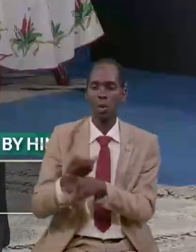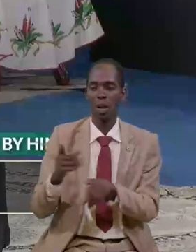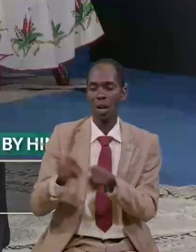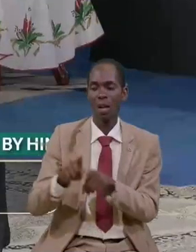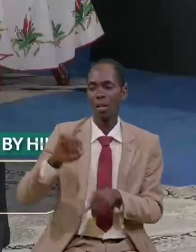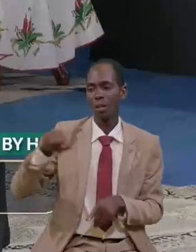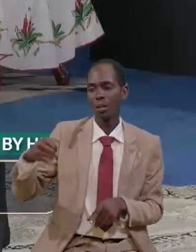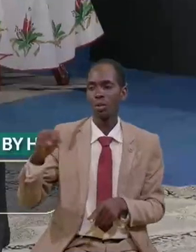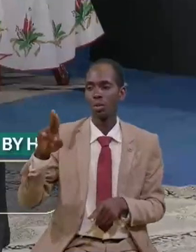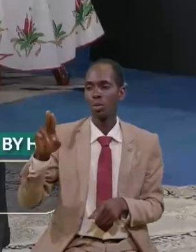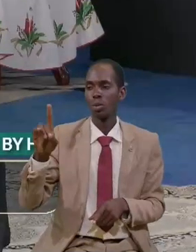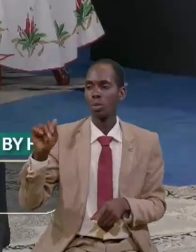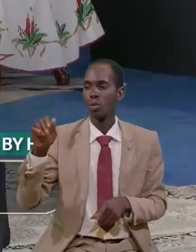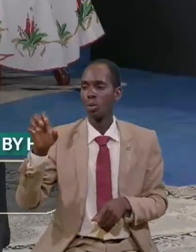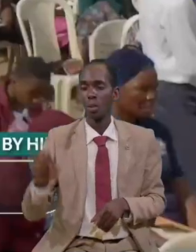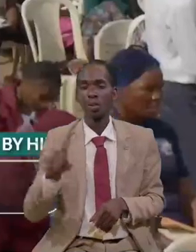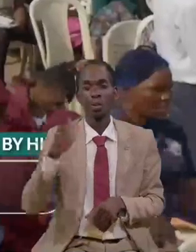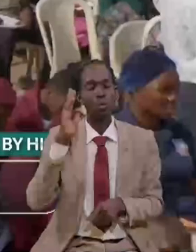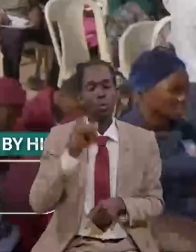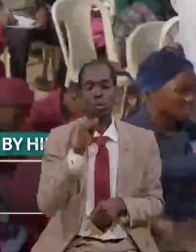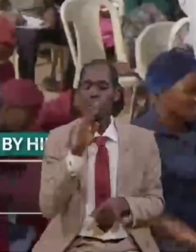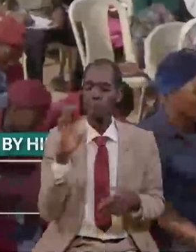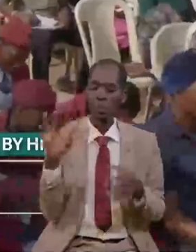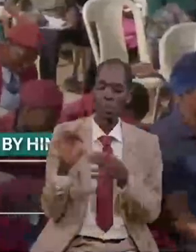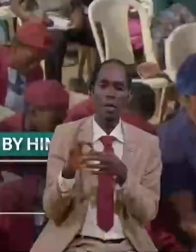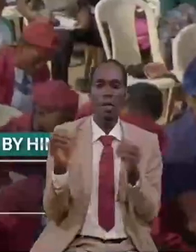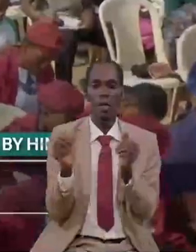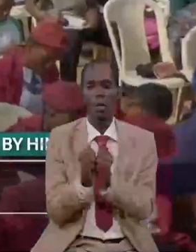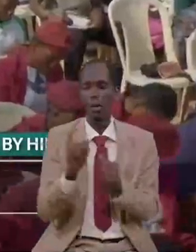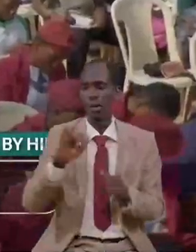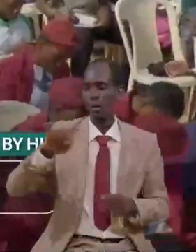Vous ne serez pas joint à Jézabel.